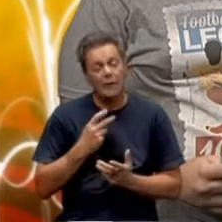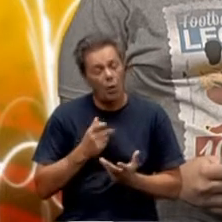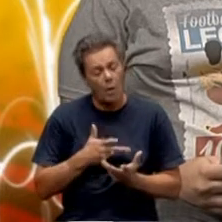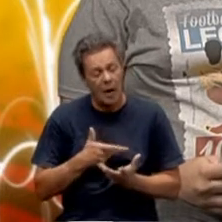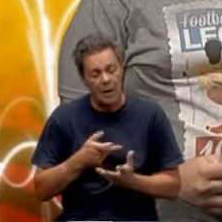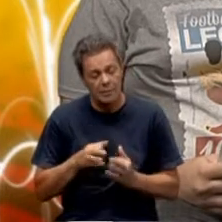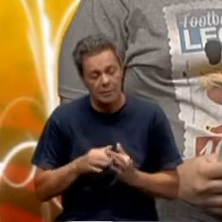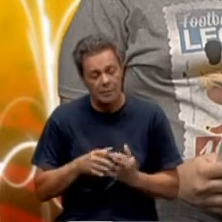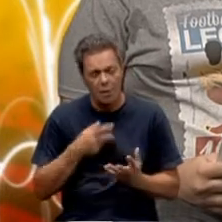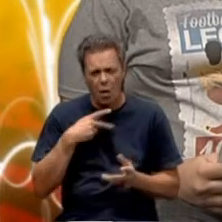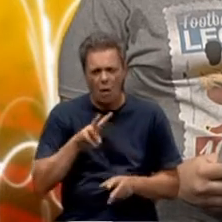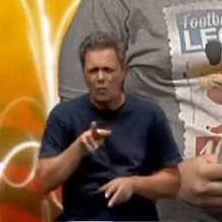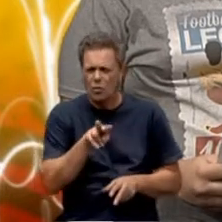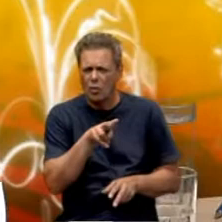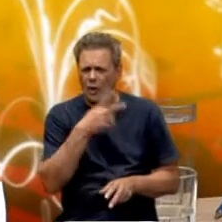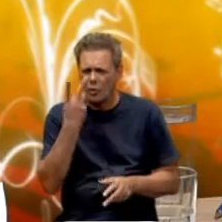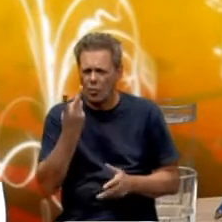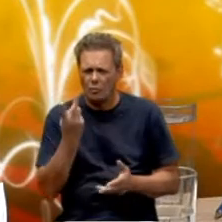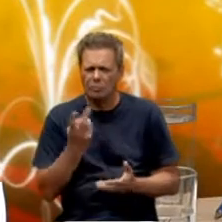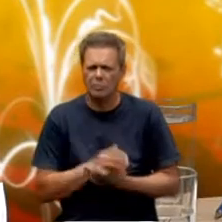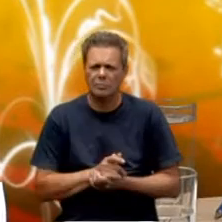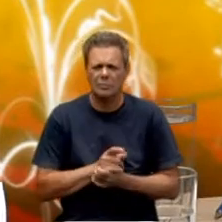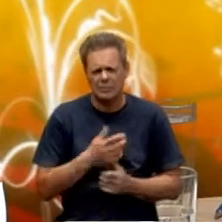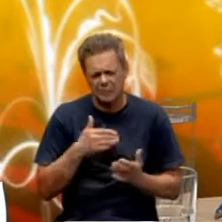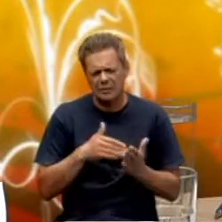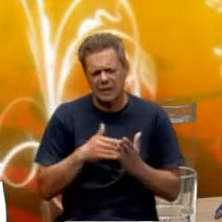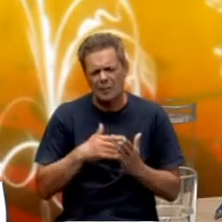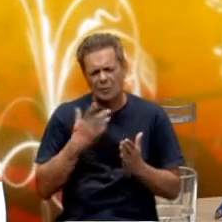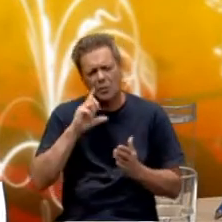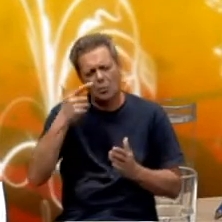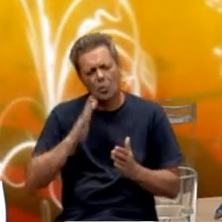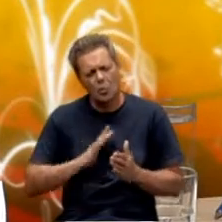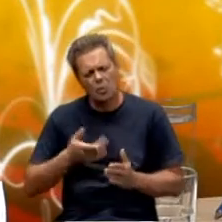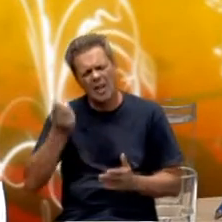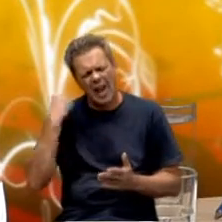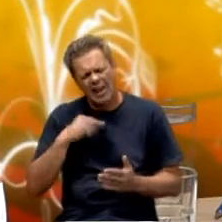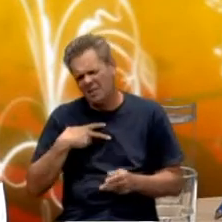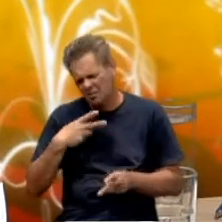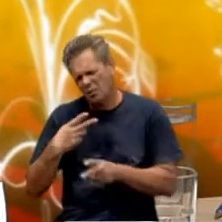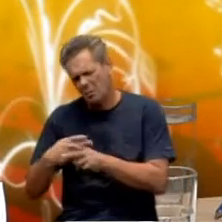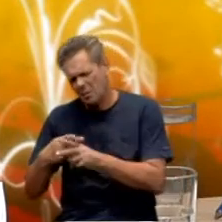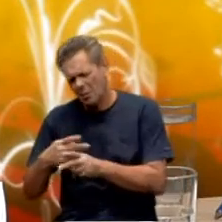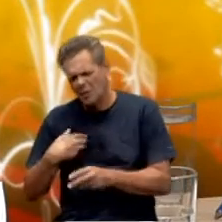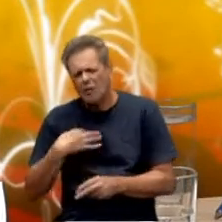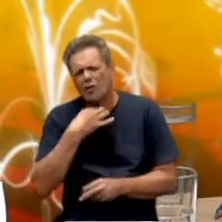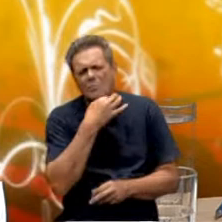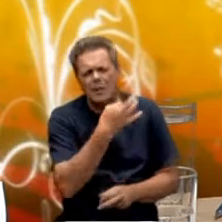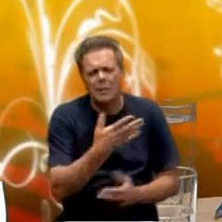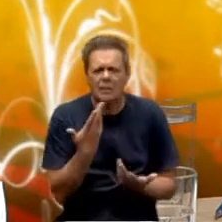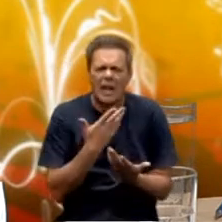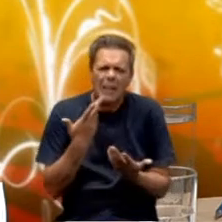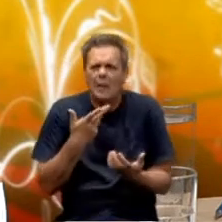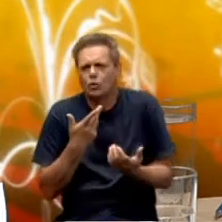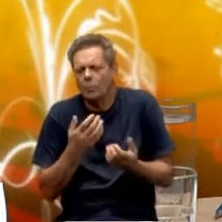se malo izokrenulo, trebali su biti drugi gosti iz Krijesnice. Nažalost, razbolili su se. Najprije ću pitati, je li nešto ozbiljno